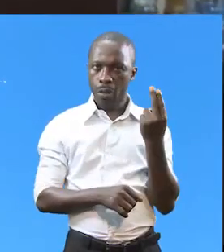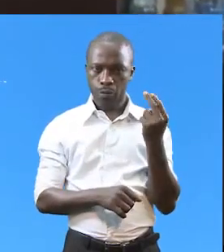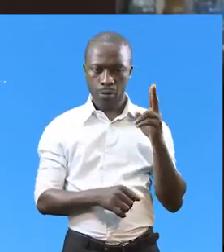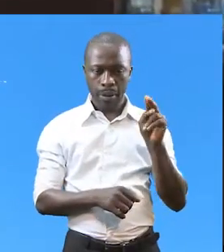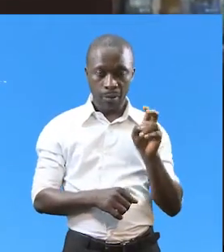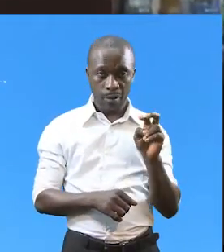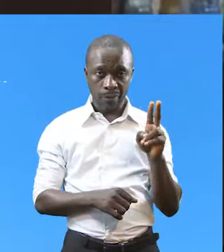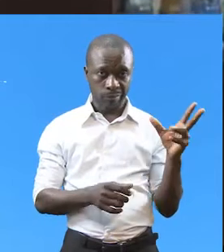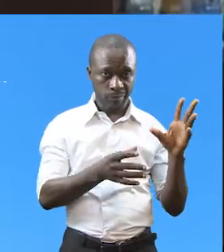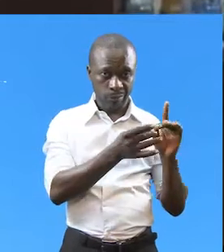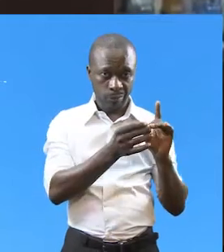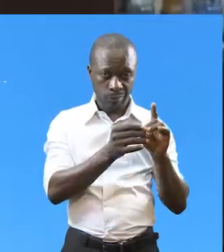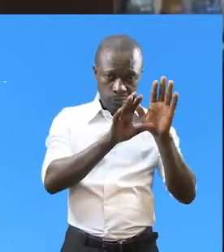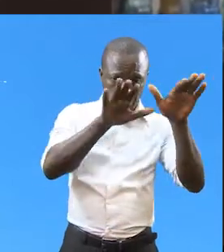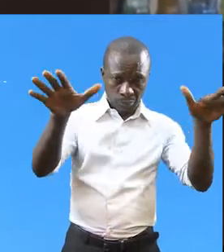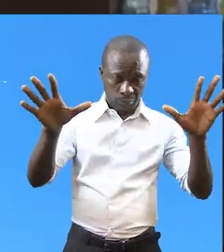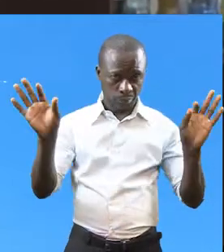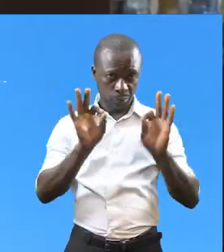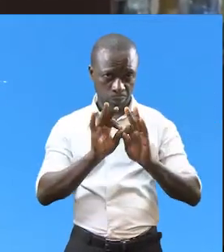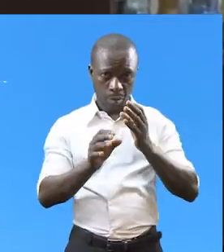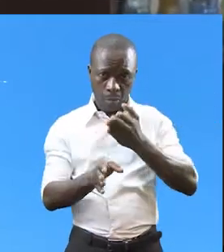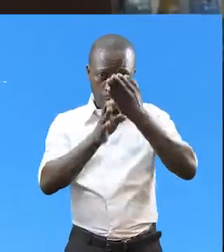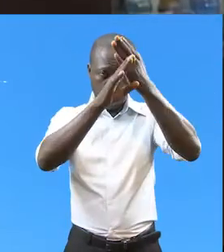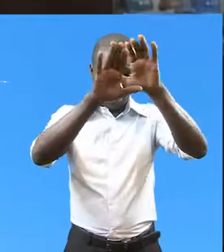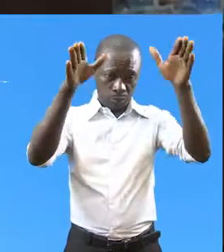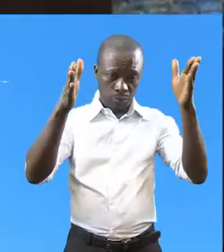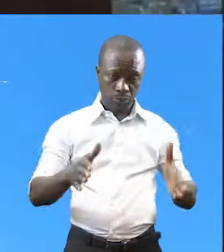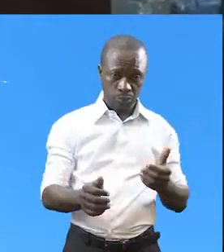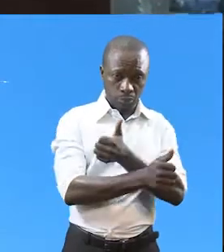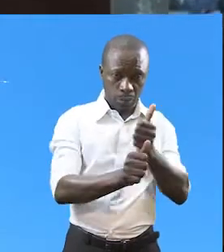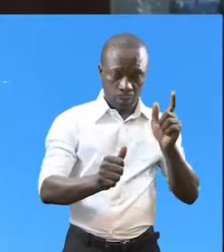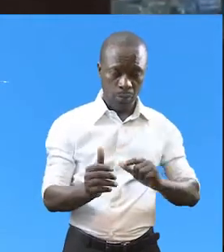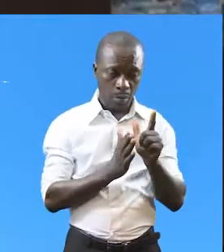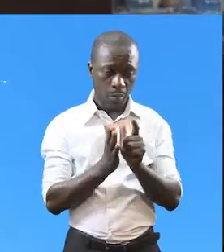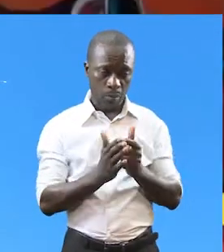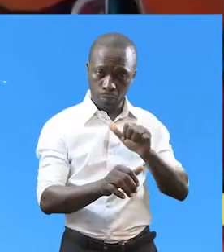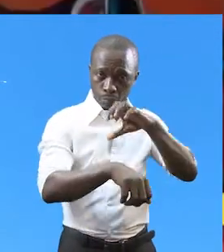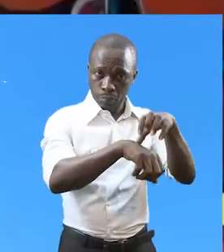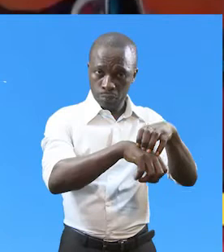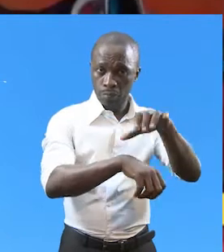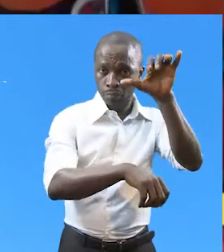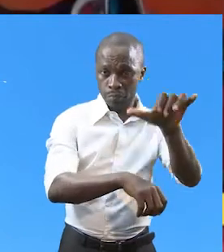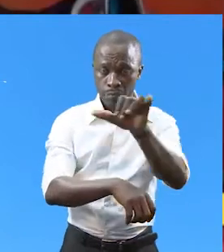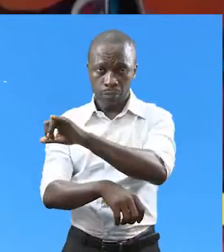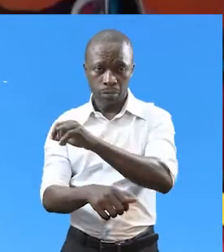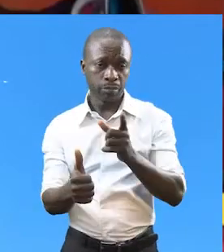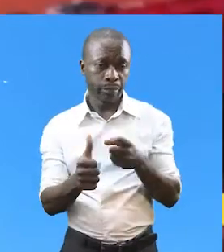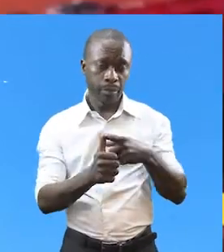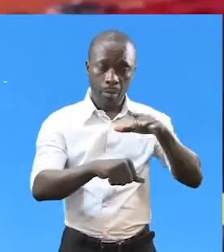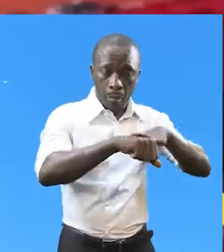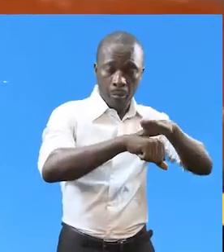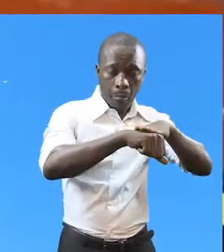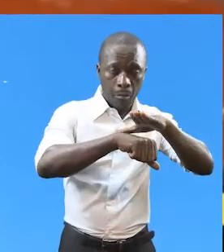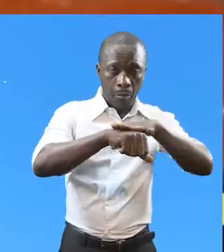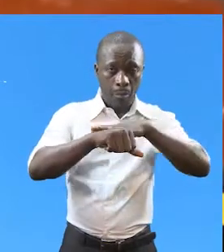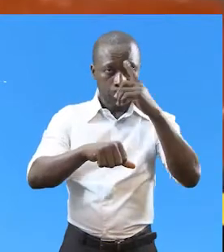au pouvoir public de renforcer le respect strict des mesures gouvernementales, à savoir sensibiliser les usagers et exiger